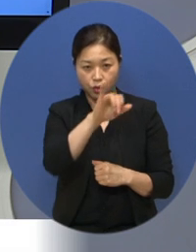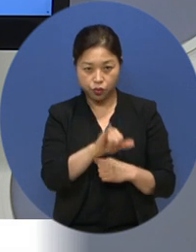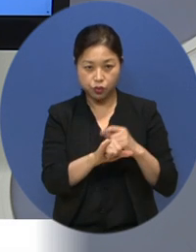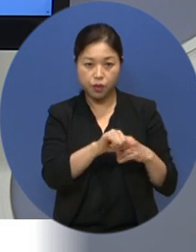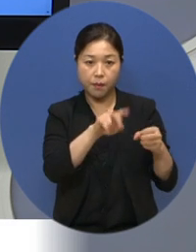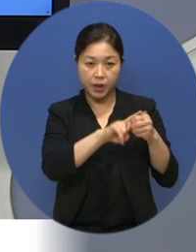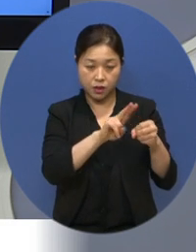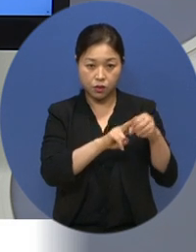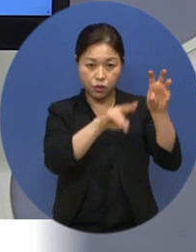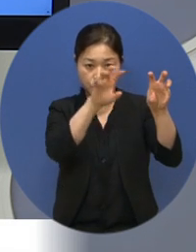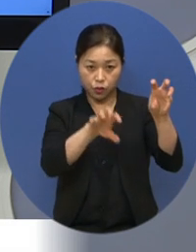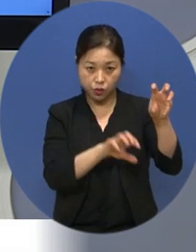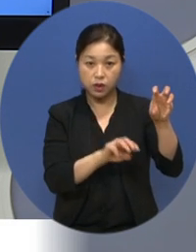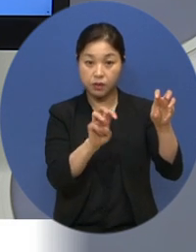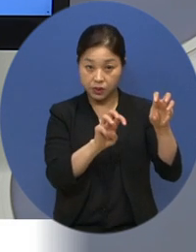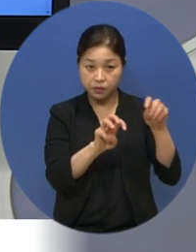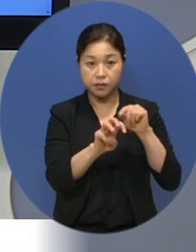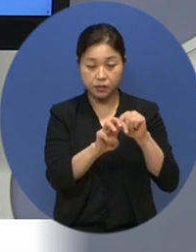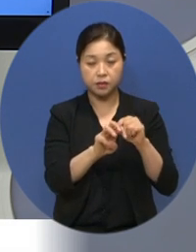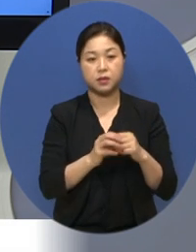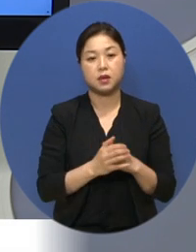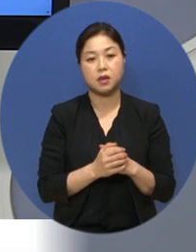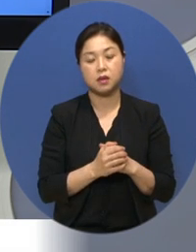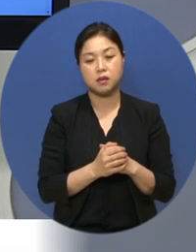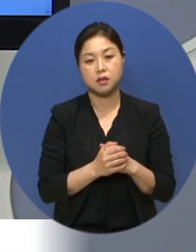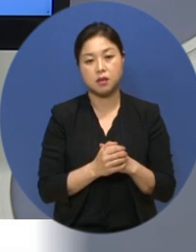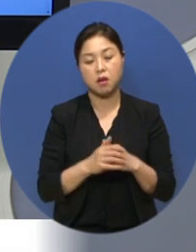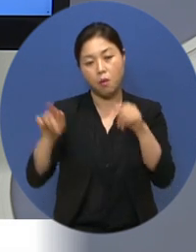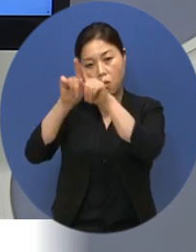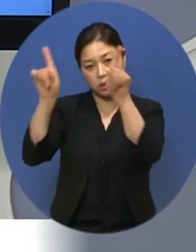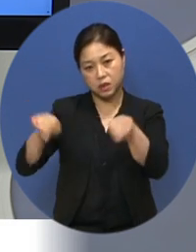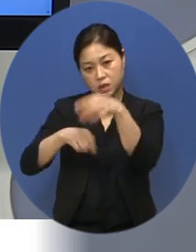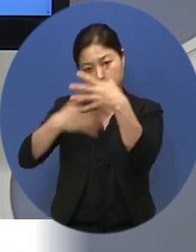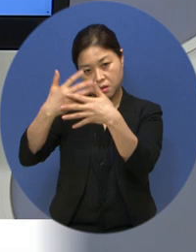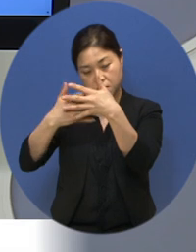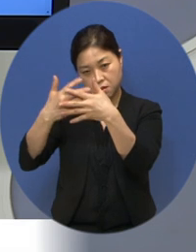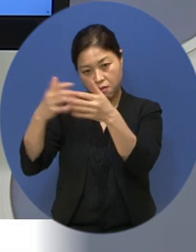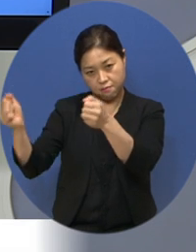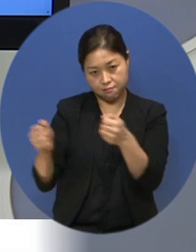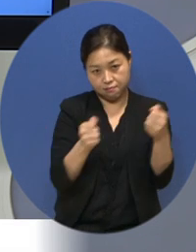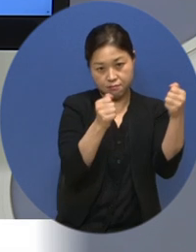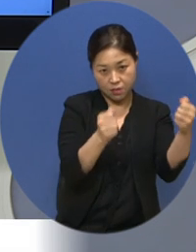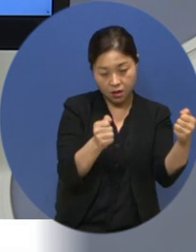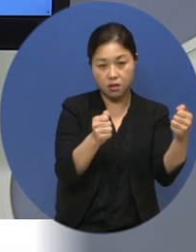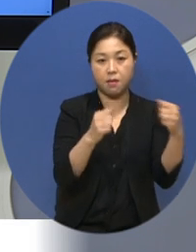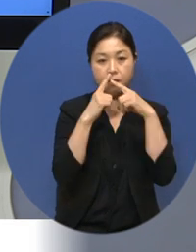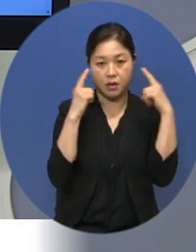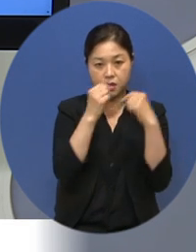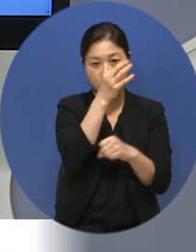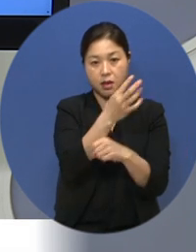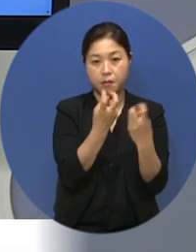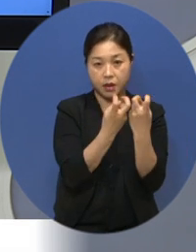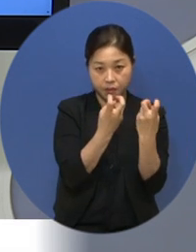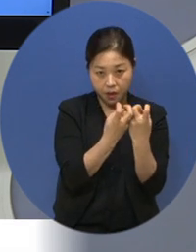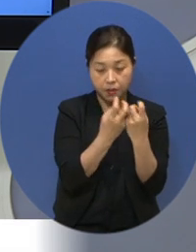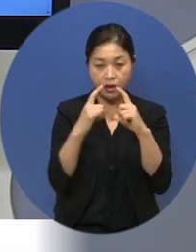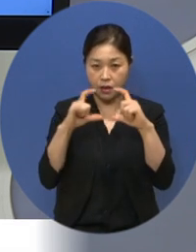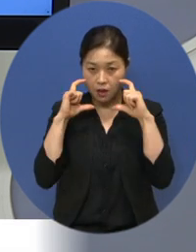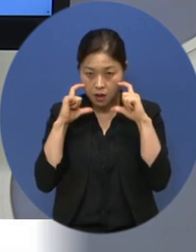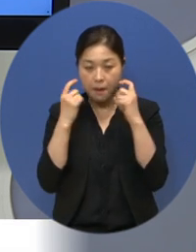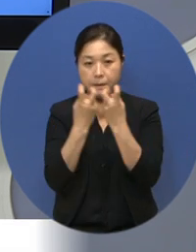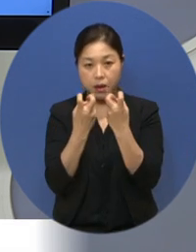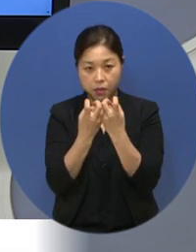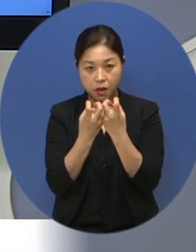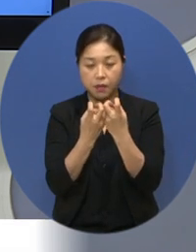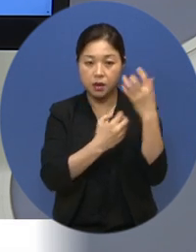마스크 판매 대해 이동식 모니터를 설치해 마스크 구매요령 과 올바른 마스크 사용법 등